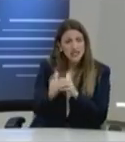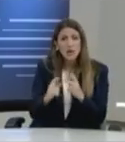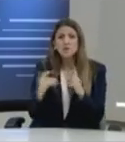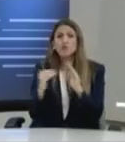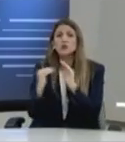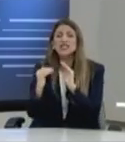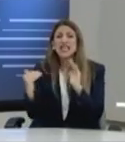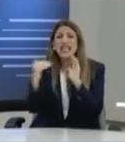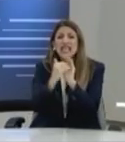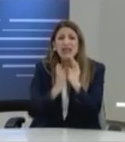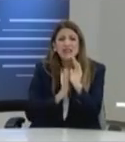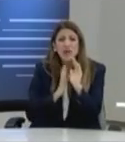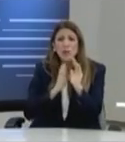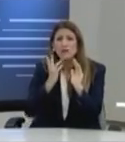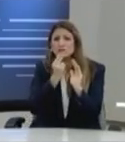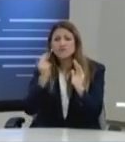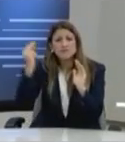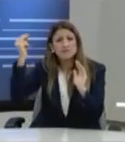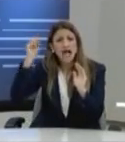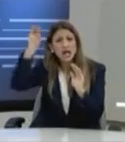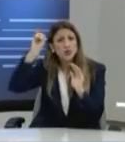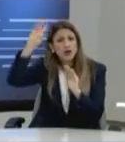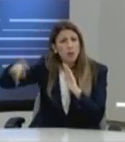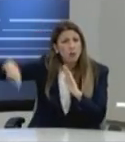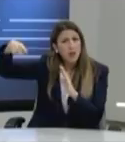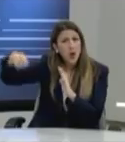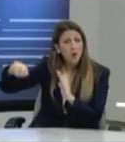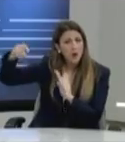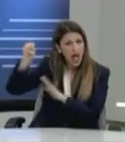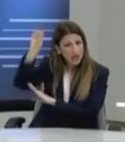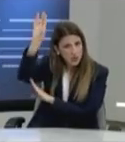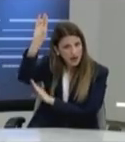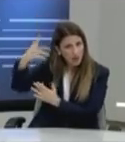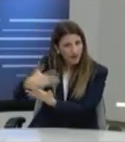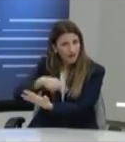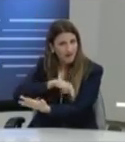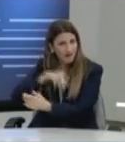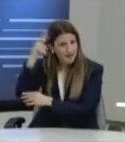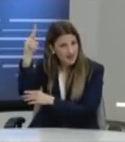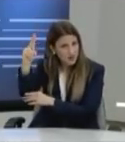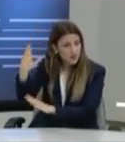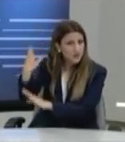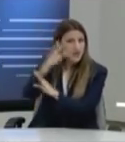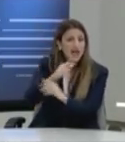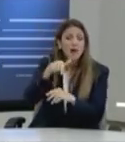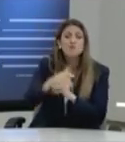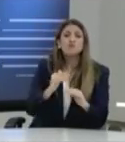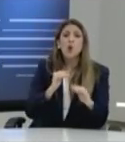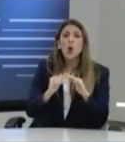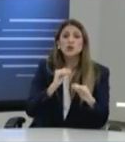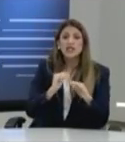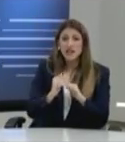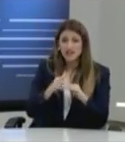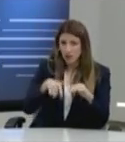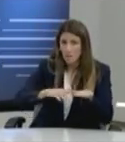δεκάδες χιλιάδες παιδιά τα οποία σπουδάζουν στο εξωτερικό και πληρώνουν δίδακτα σε πανεπιστήμια του εξωτερικού. Προστατεύεται τα παιδιά που σπουδάζουν στην Ελλάδα